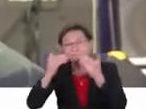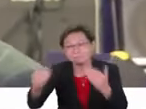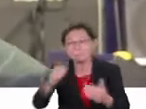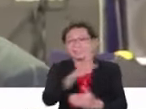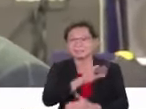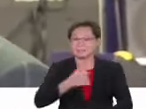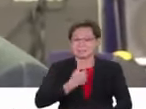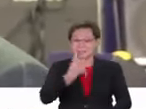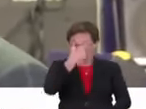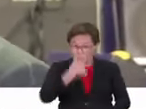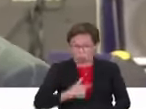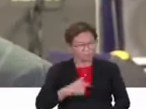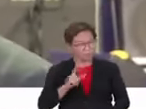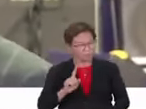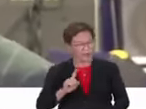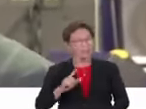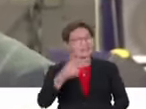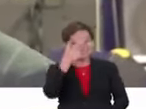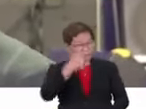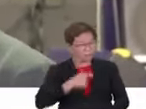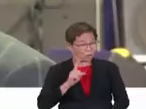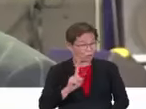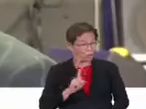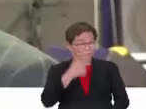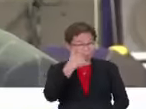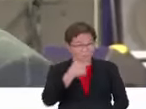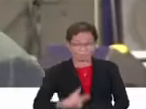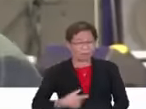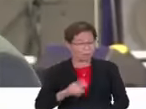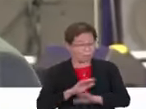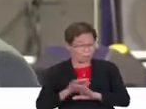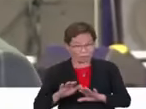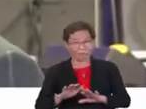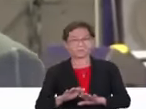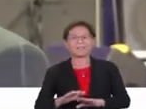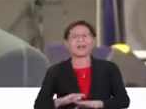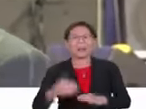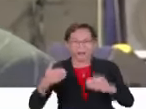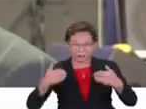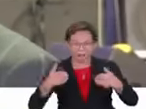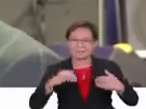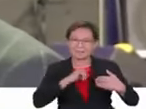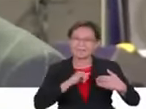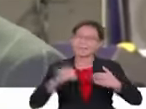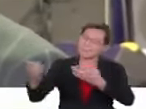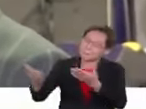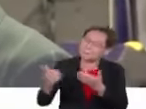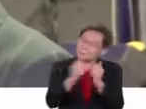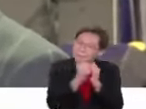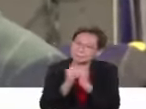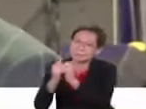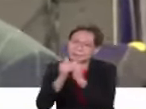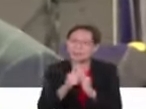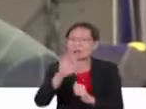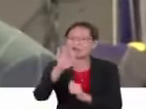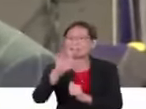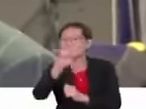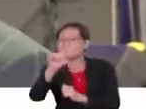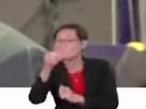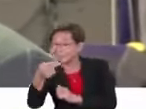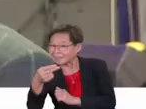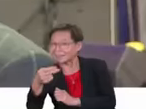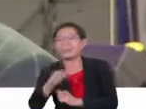bukan saya seorang saja yang akan mengemudi menjadi host untuk konsert Merdeka 65 ni. Saya akan bersama dengan Fiza